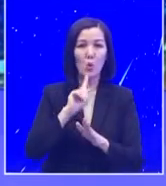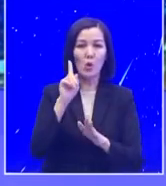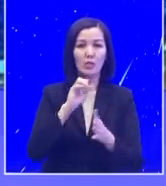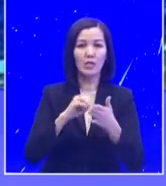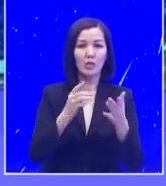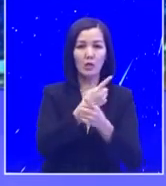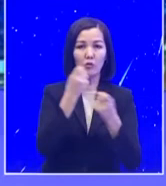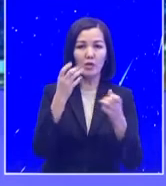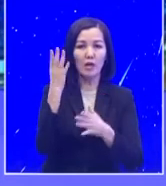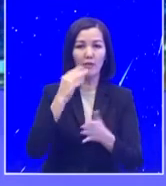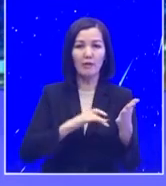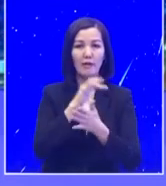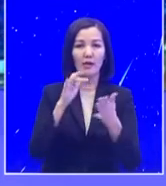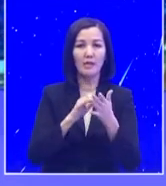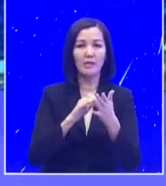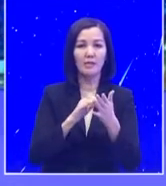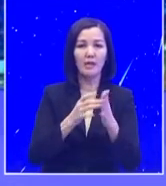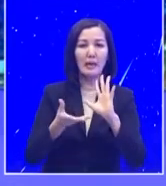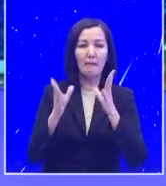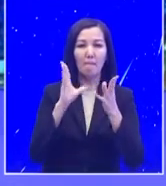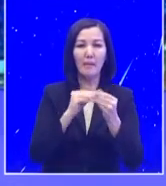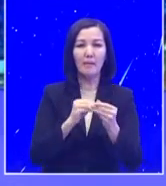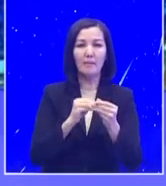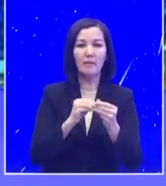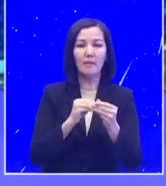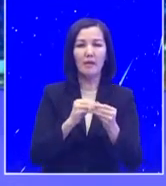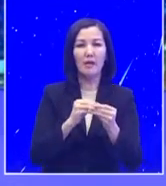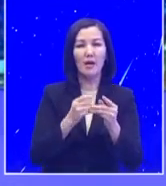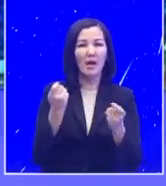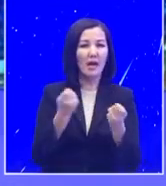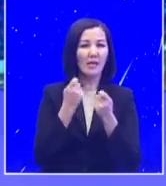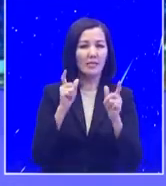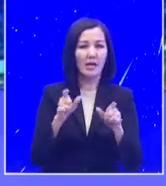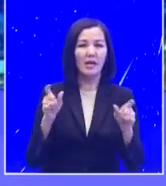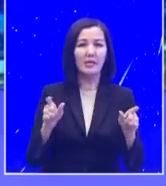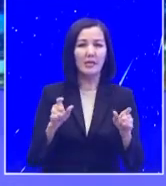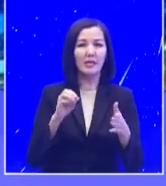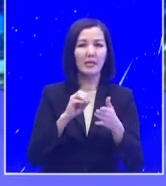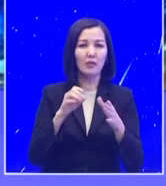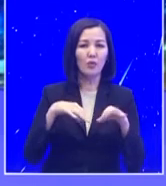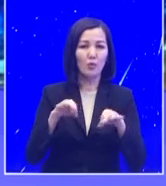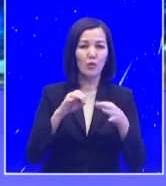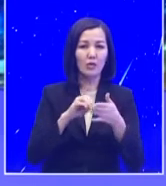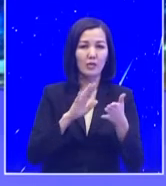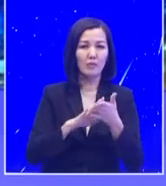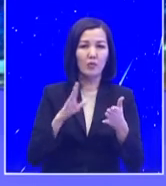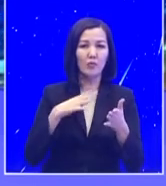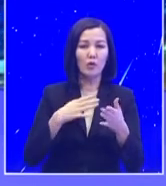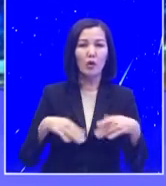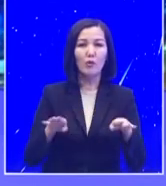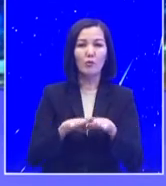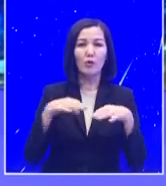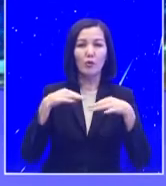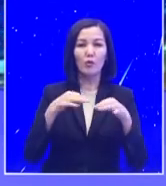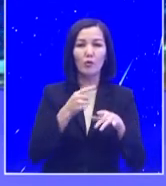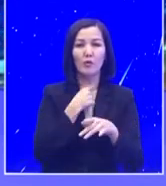жарияланғалы тек Алматы қаласында бар болғаны бірді екілі адам ғана көлігін есепке қойғызған. Ал мұндай көлігі бар